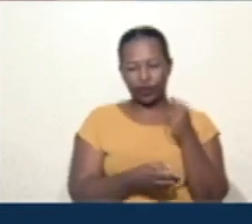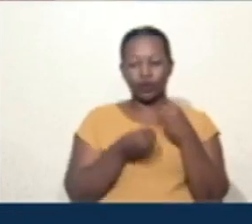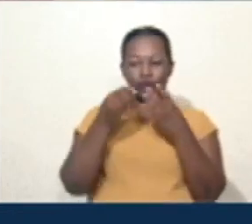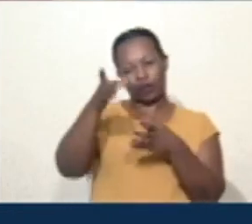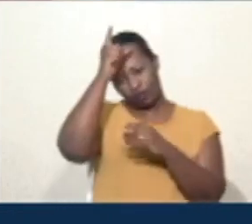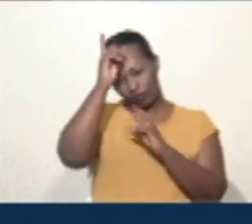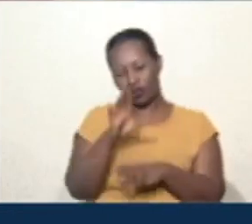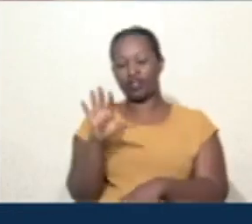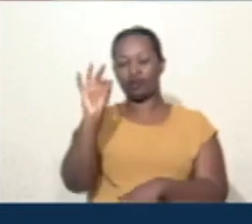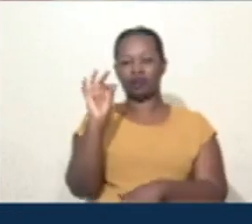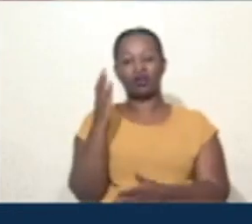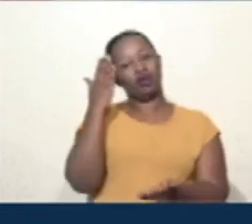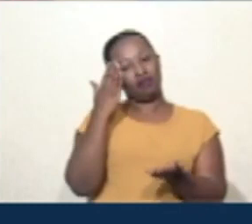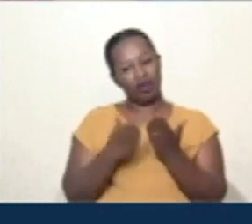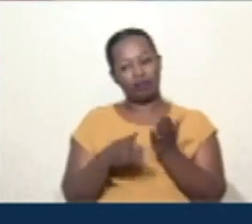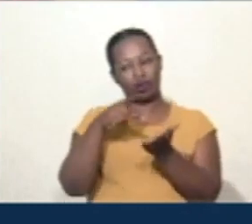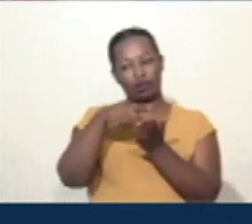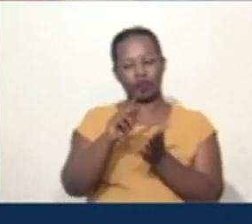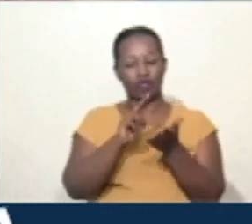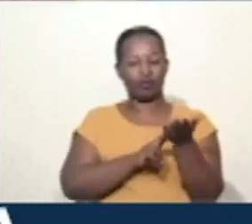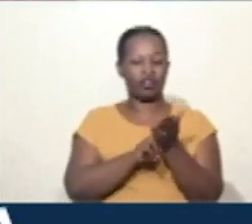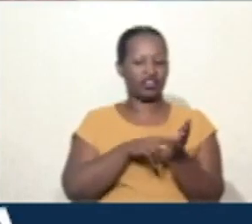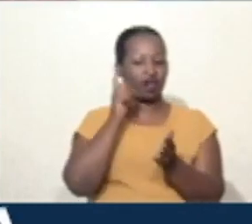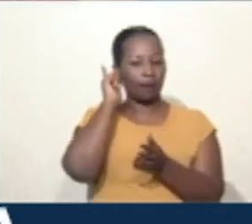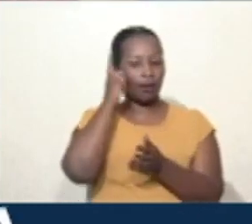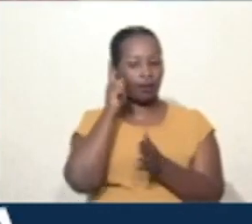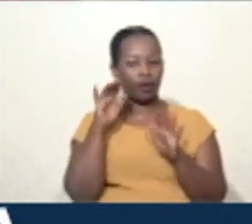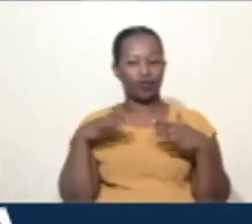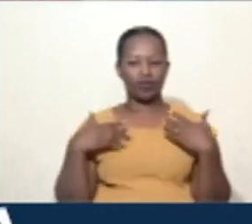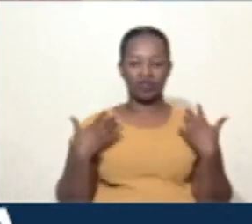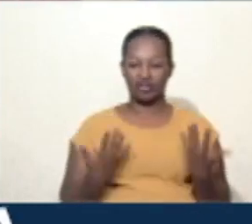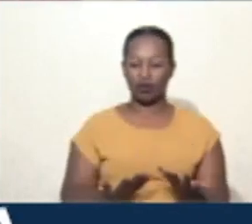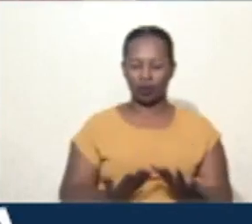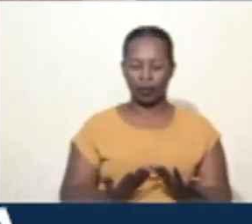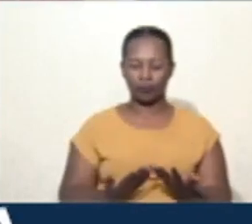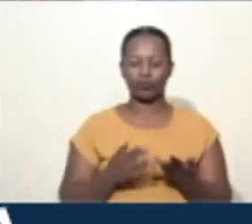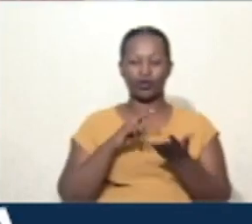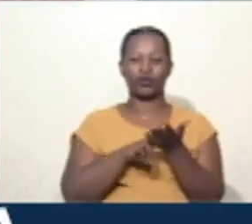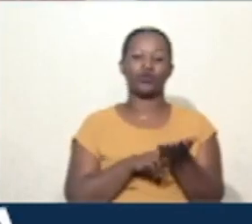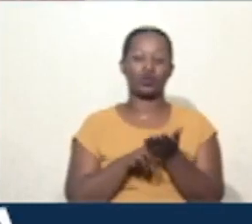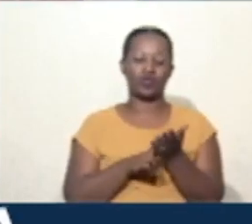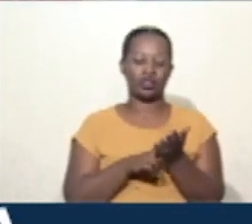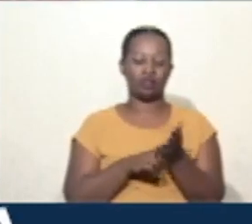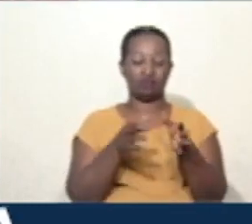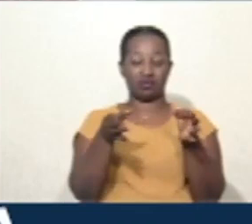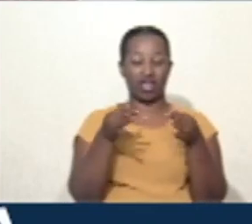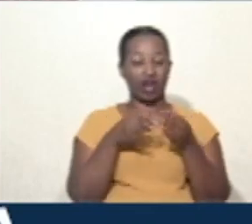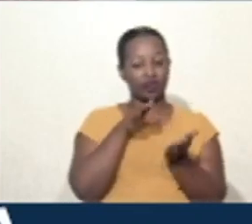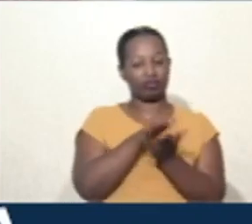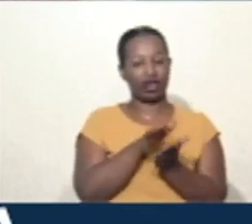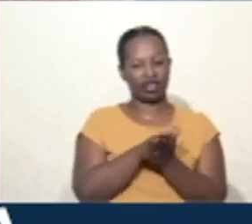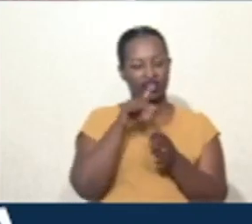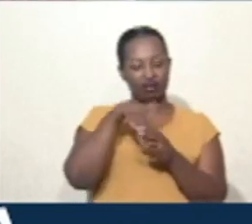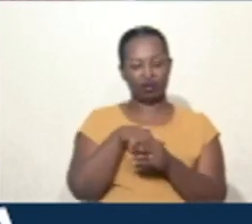amahitamo, yahitamo kwishyurirwa akoreshejwe mobile money, ya kwishyurwa dukoresheje konti ye ya